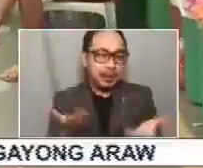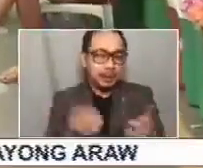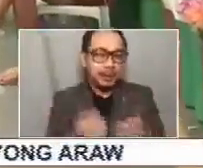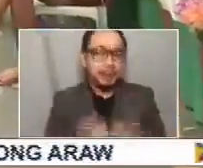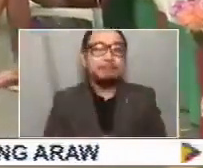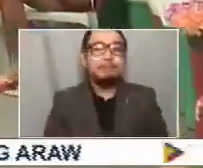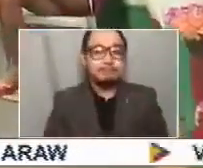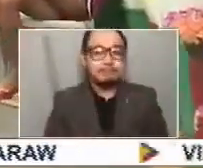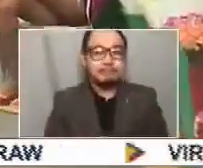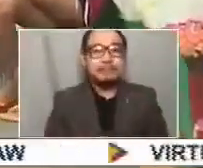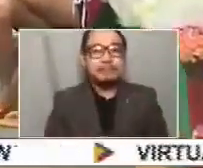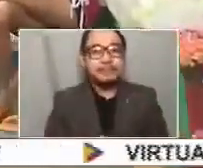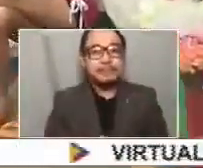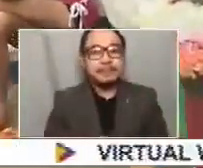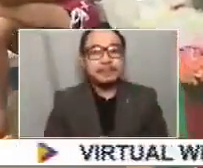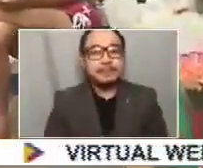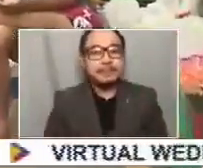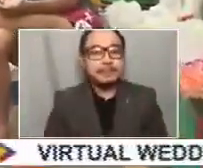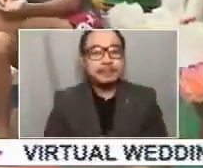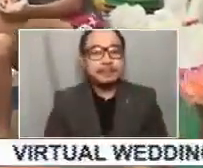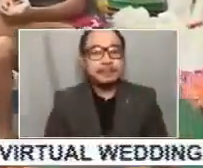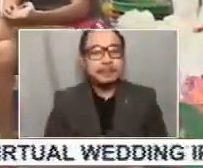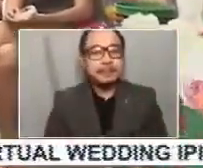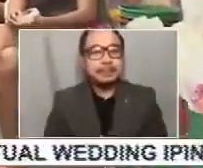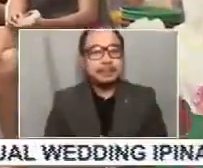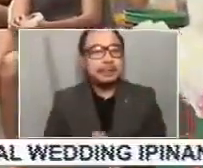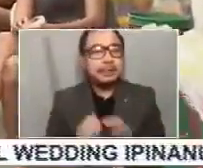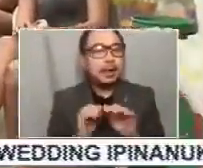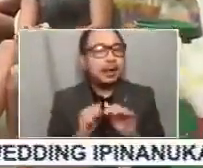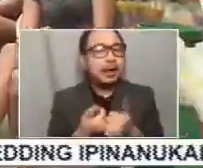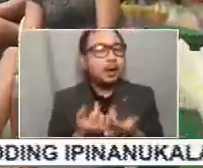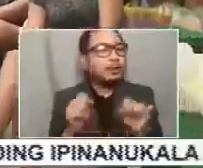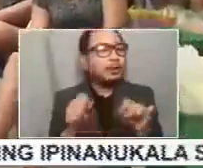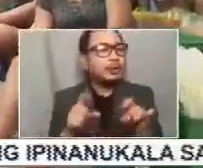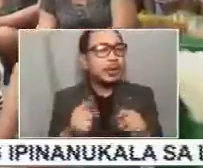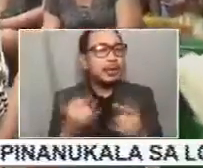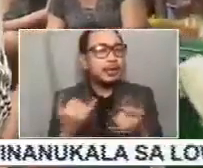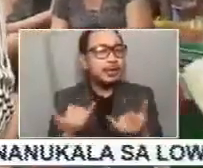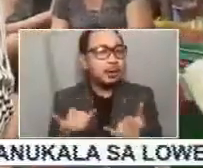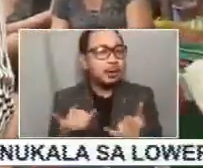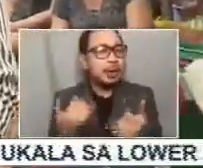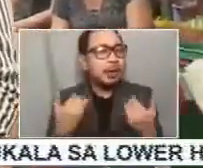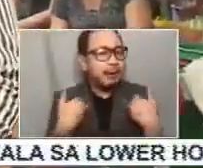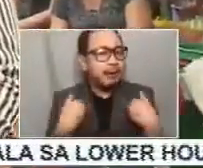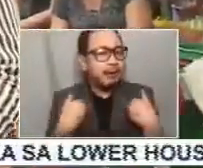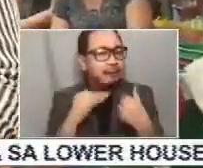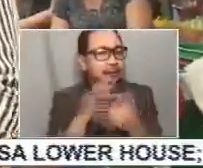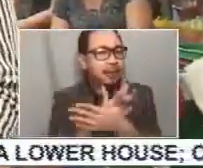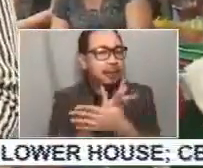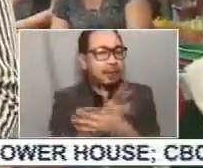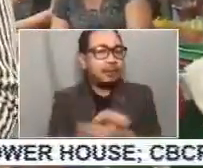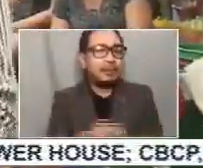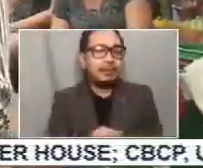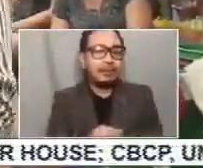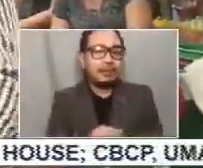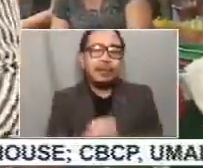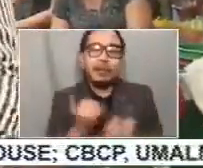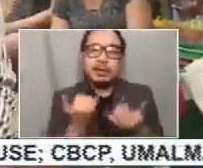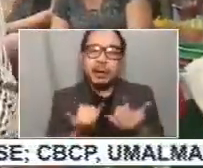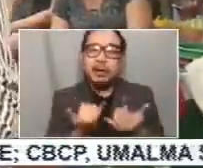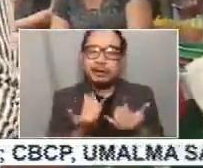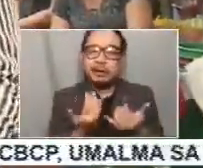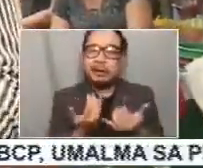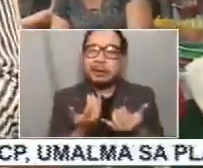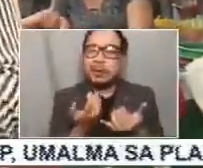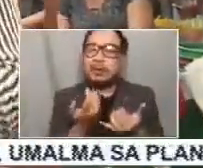Ngayong papalapit na ang araw ng mga puso, siguraduhin natin na handa na rin ang ating mga regalo para sa ating mga minamahal sa buhay. So, punta na po kayo